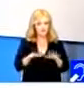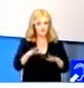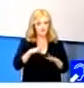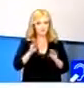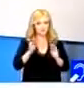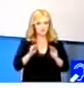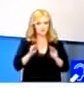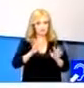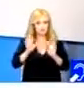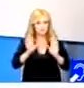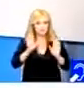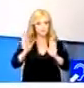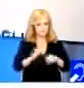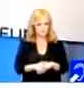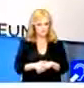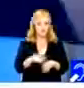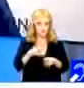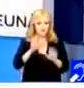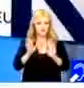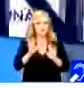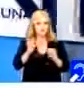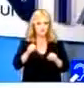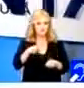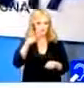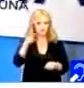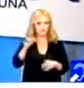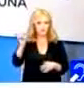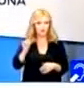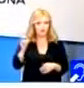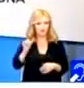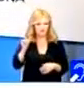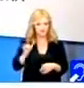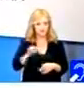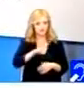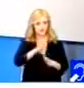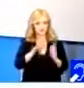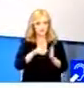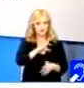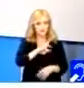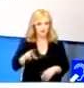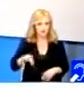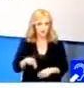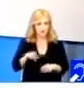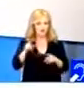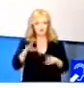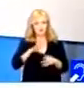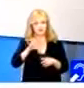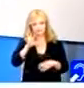Cahul. Vernisajul, inaugurat la Universitatea Bogdan Petricei cu HD-ul, prezintă personalități, acte și etape